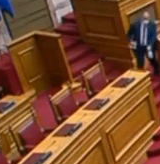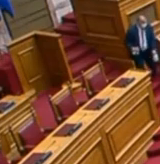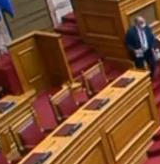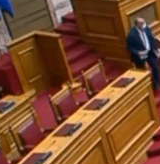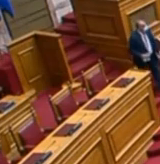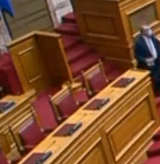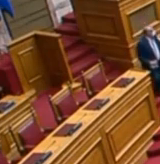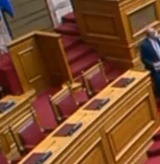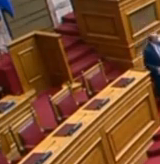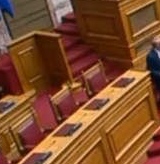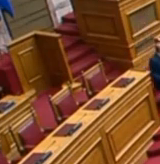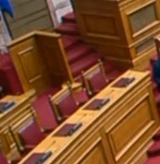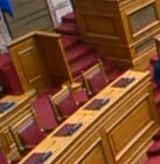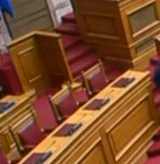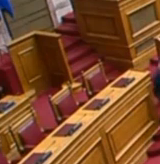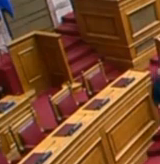Κύριε Κουτσούμπα.